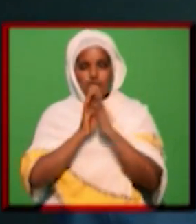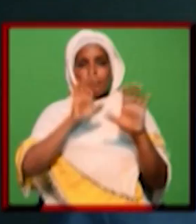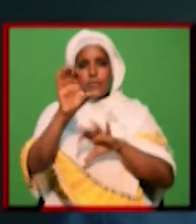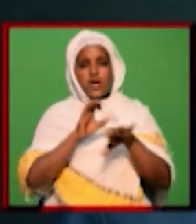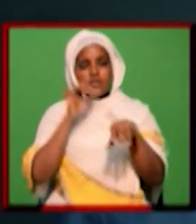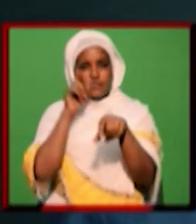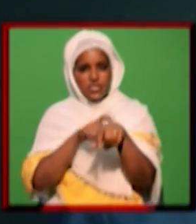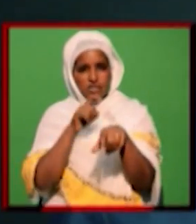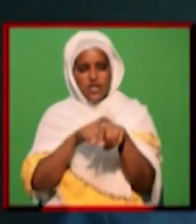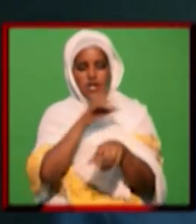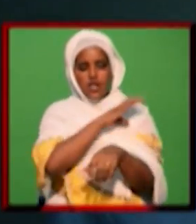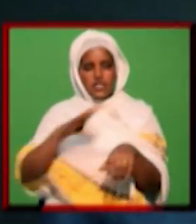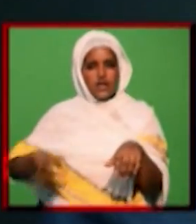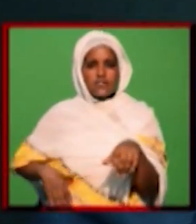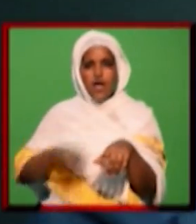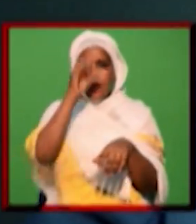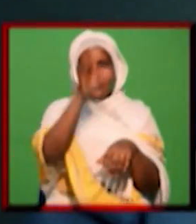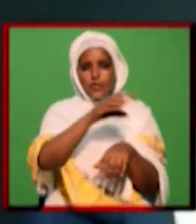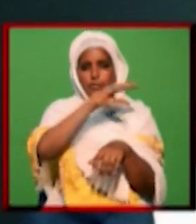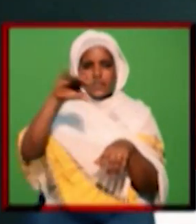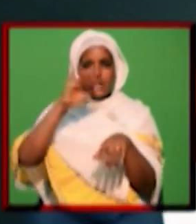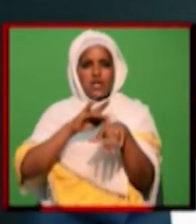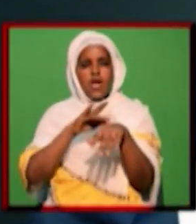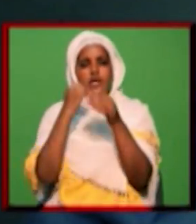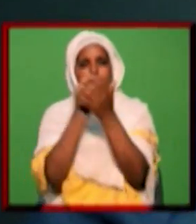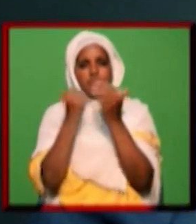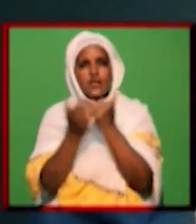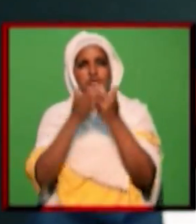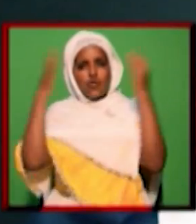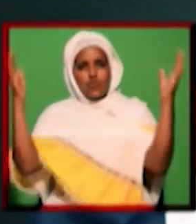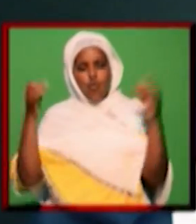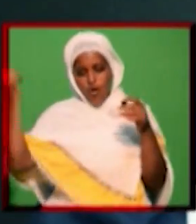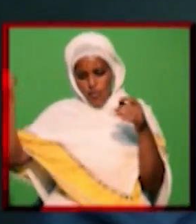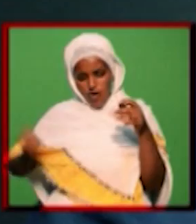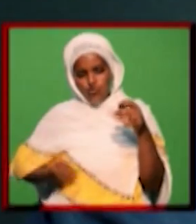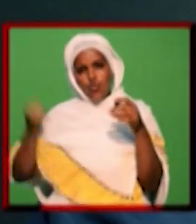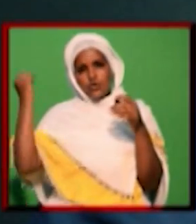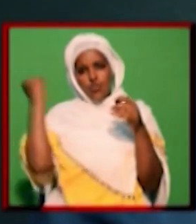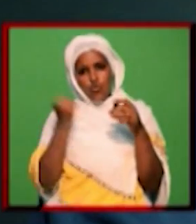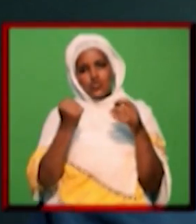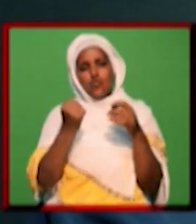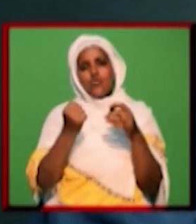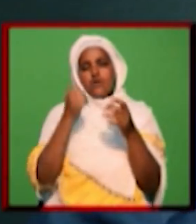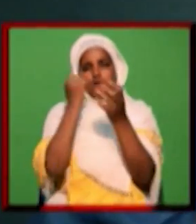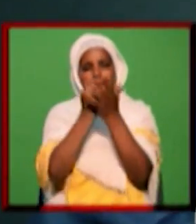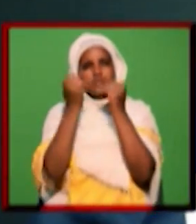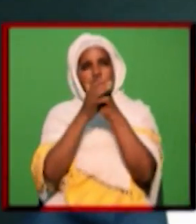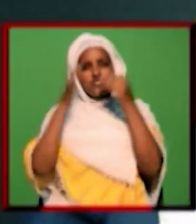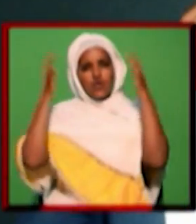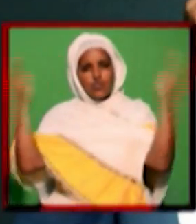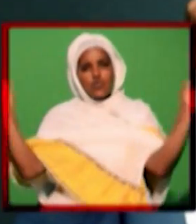صلوت بمسألي بجزية. يتعب ملتمس كل تسكلو بترتو قطو بكنوت بمستك ما